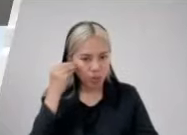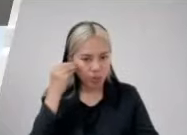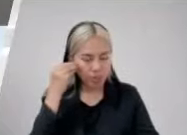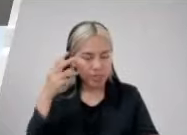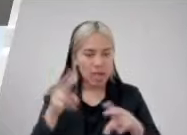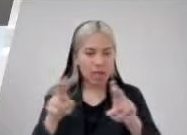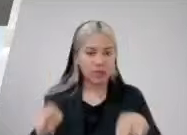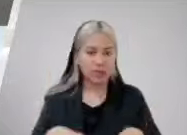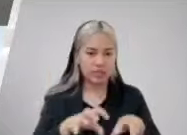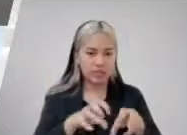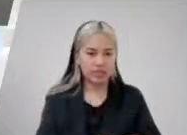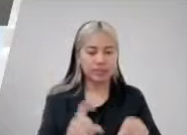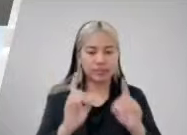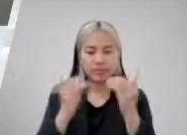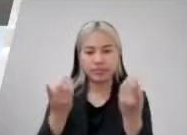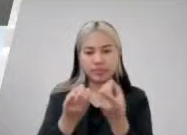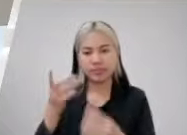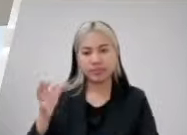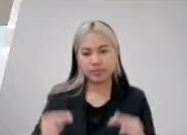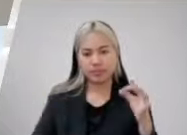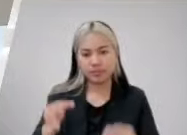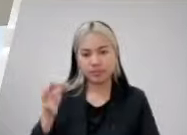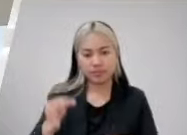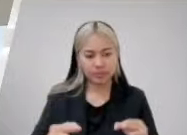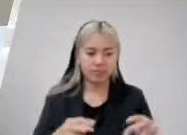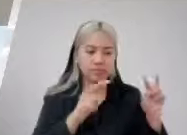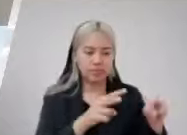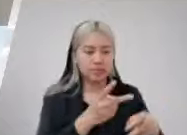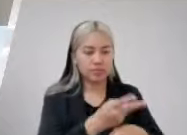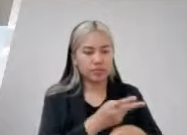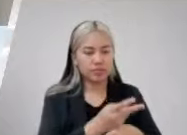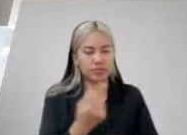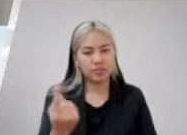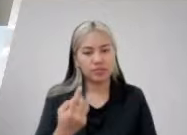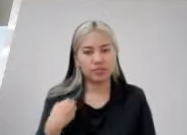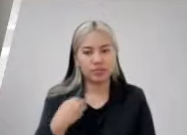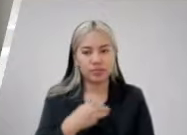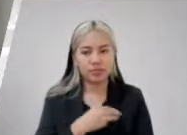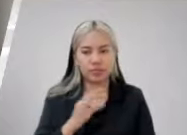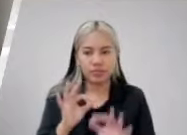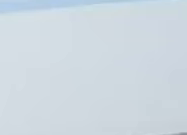bantay sarado si Teves at tanging mga miyembro ng pamilya ang maaaring bumisita sa kanya.